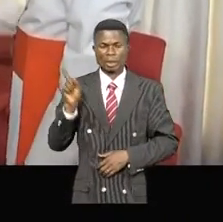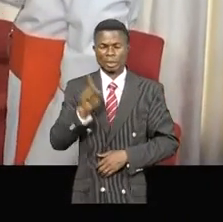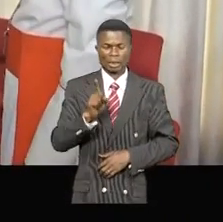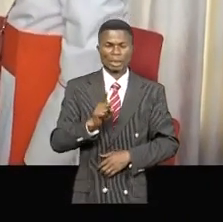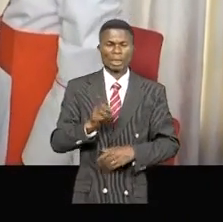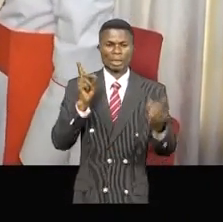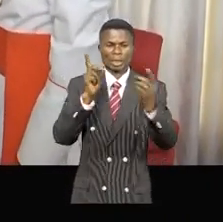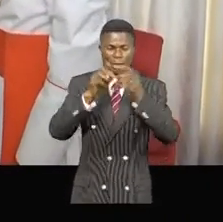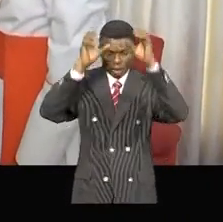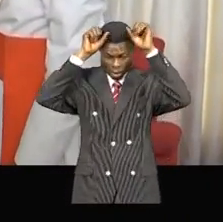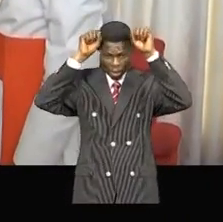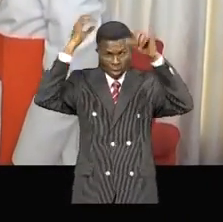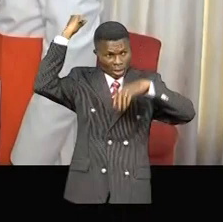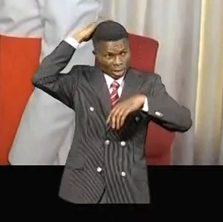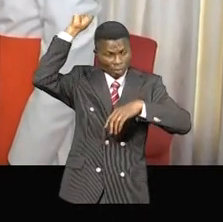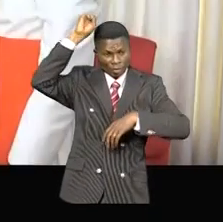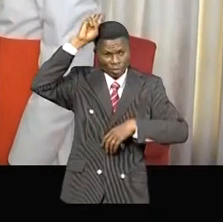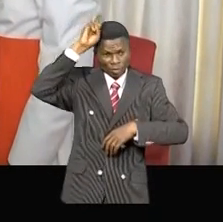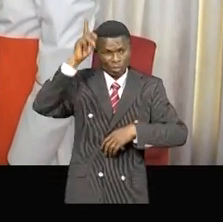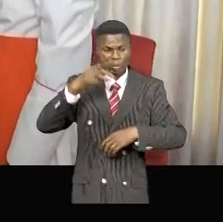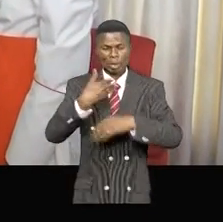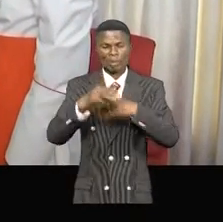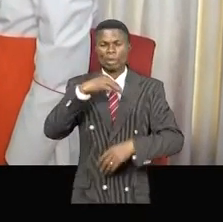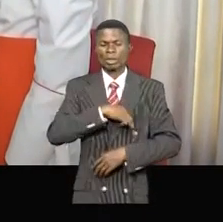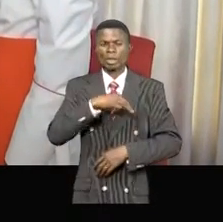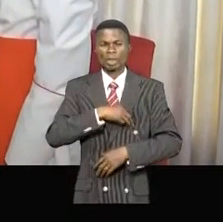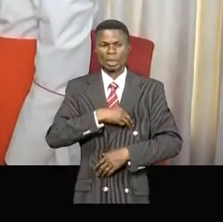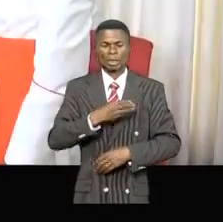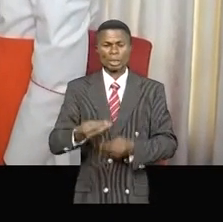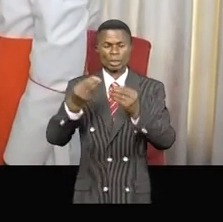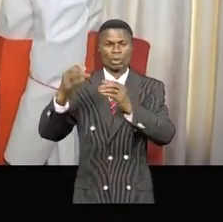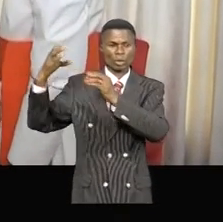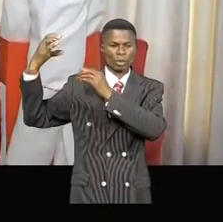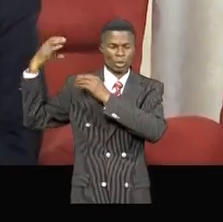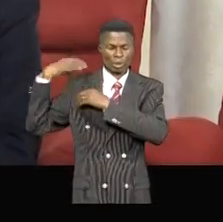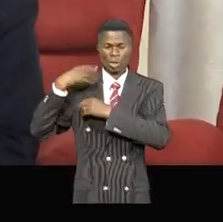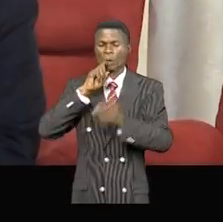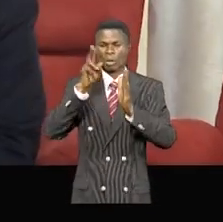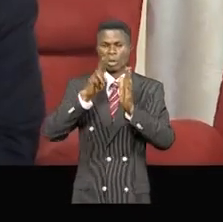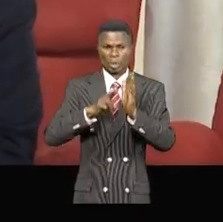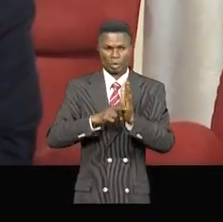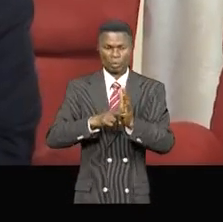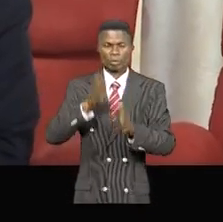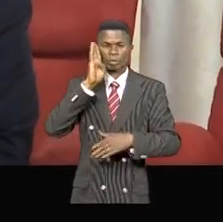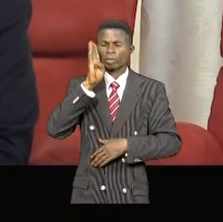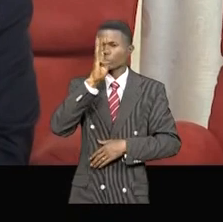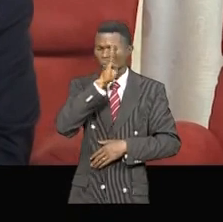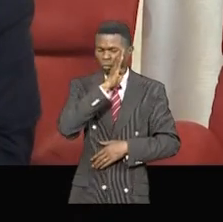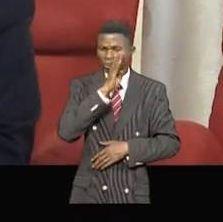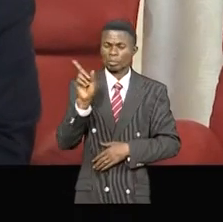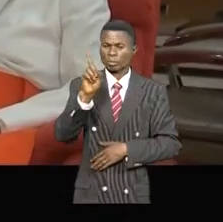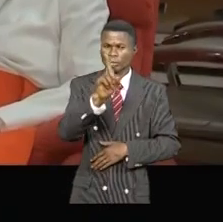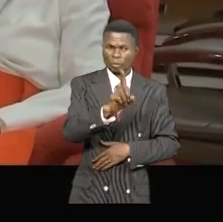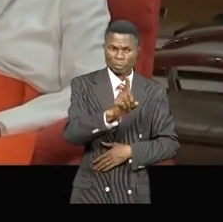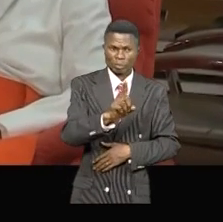l'évêque métropolitain de Kinshasa pour bien remplir la mission lui confiée à la chambre haute du Parlement. Modeste Bahati s'est rendu au